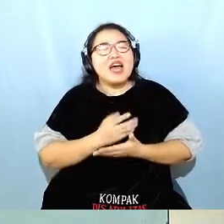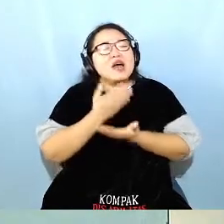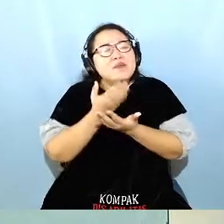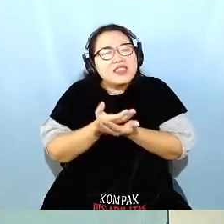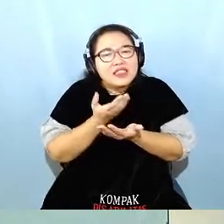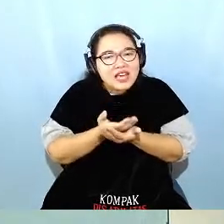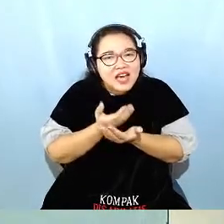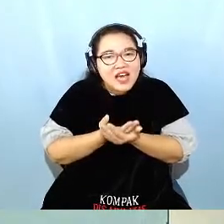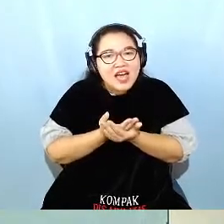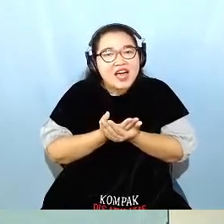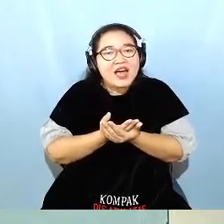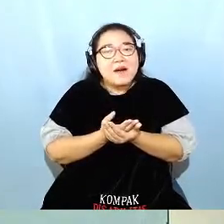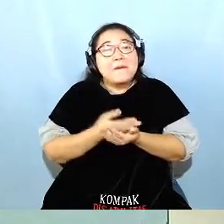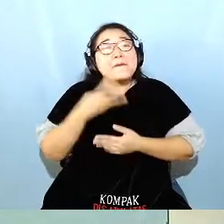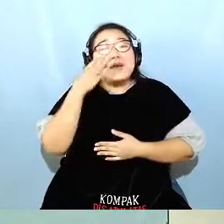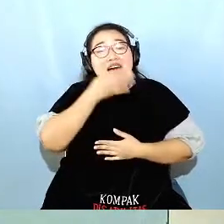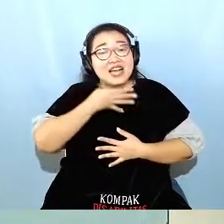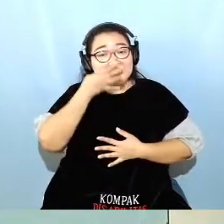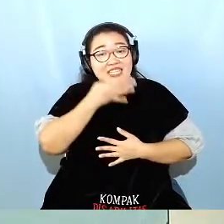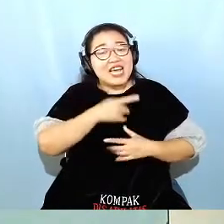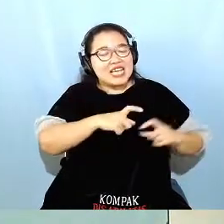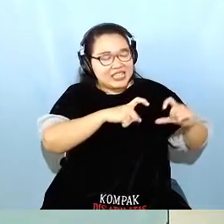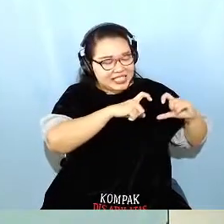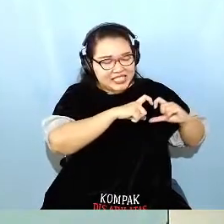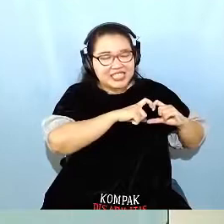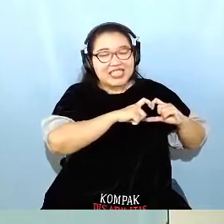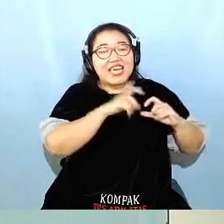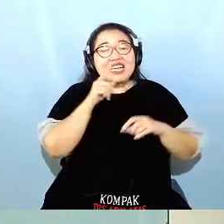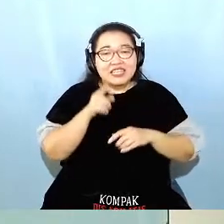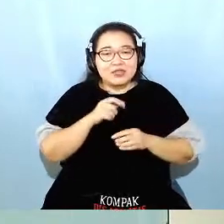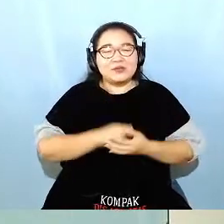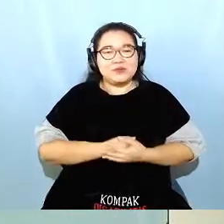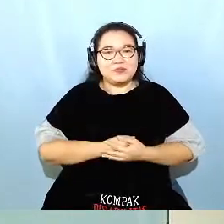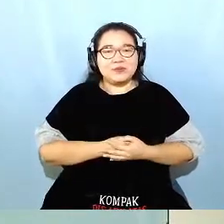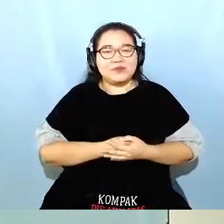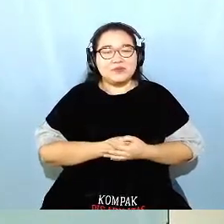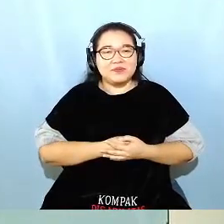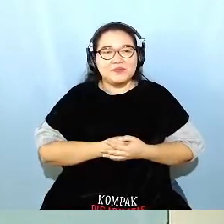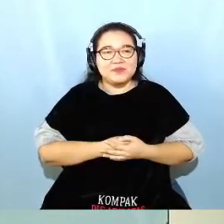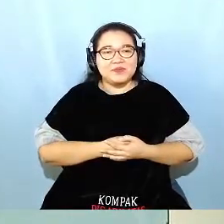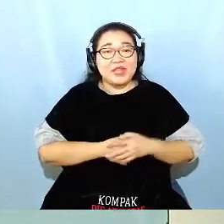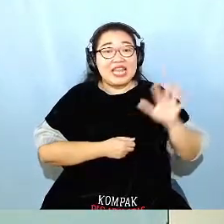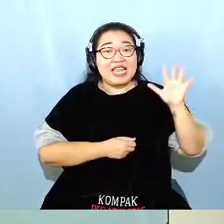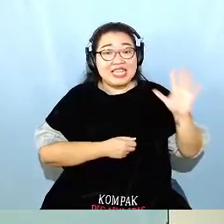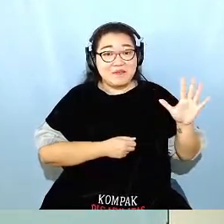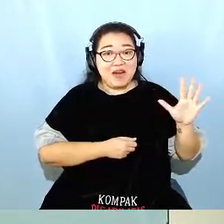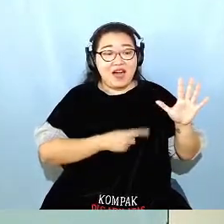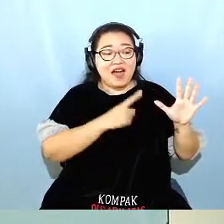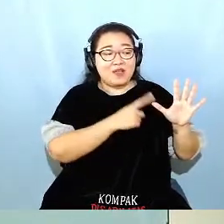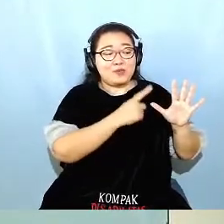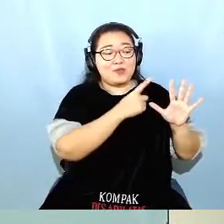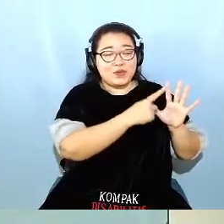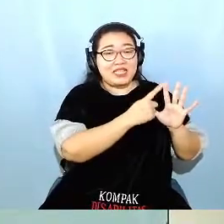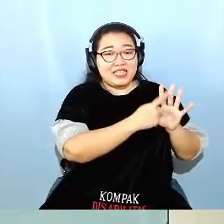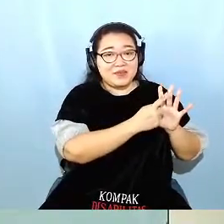bahasa cinta itu. Dan dengan bahasa cinta itu yang lima tadi muncul pada kita, itu